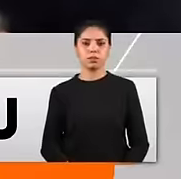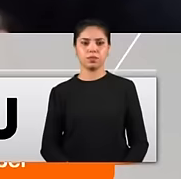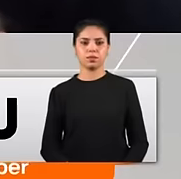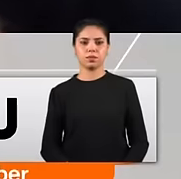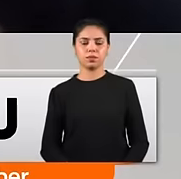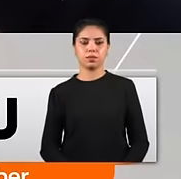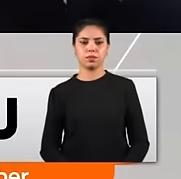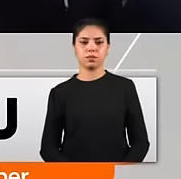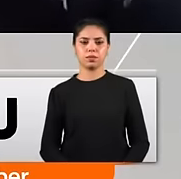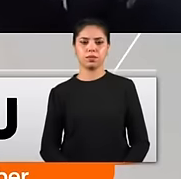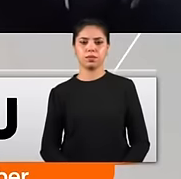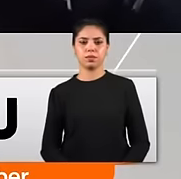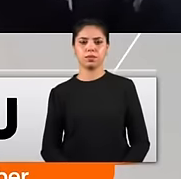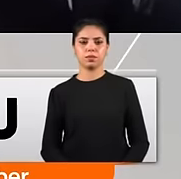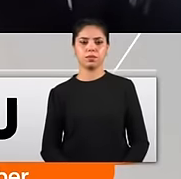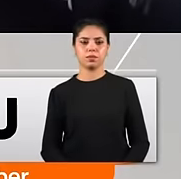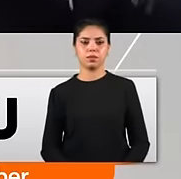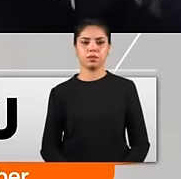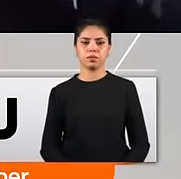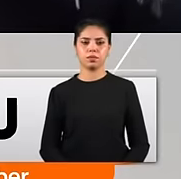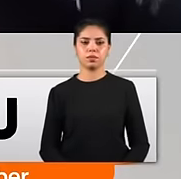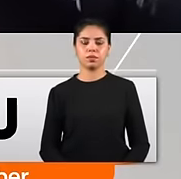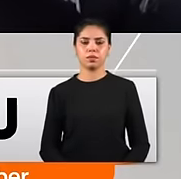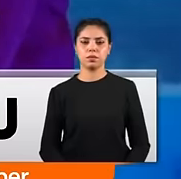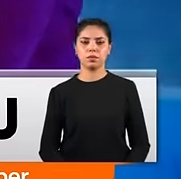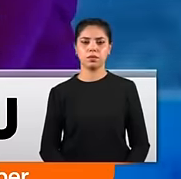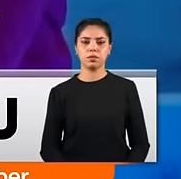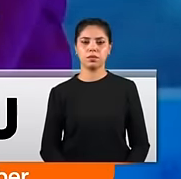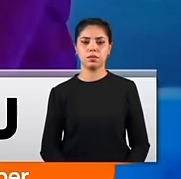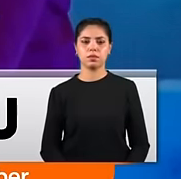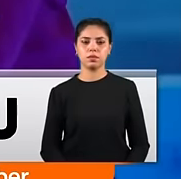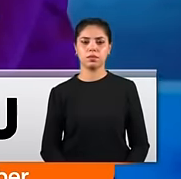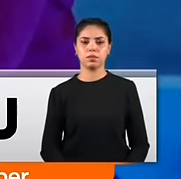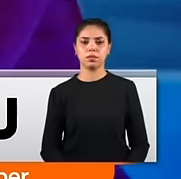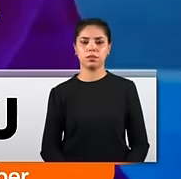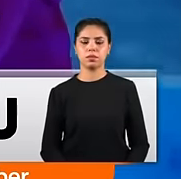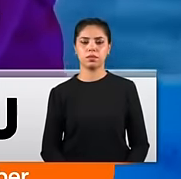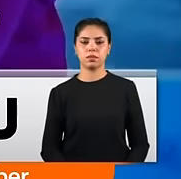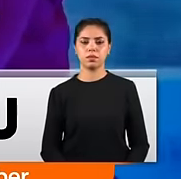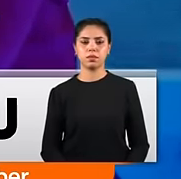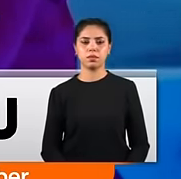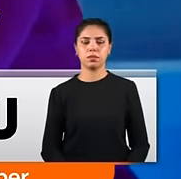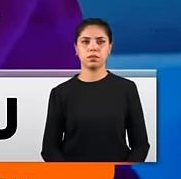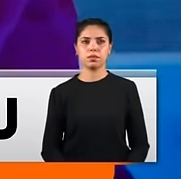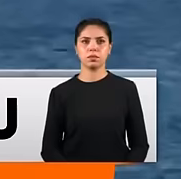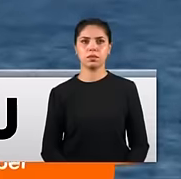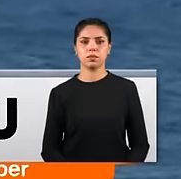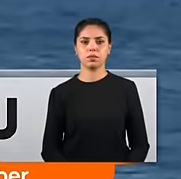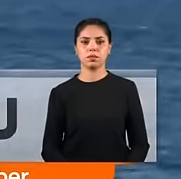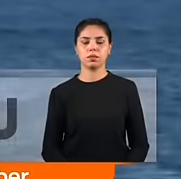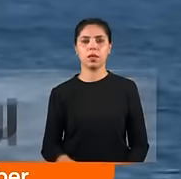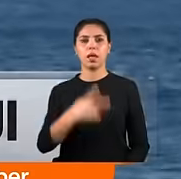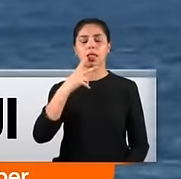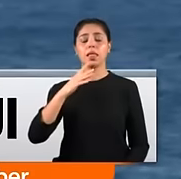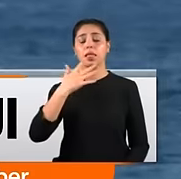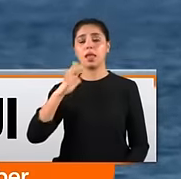Eşek Adası'na yakın bir tekneden bir tane şahsın düştüğünü duyduk. Bu bir bağımlılık, deniz tutkusu, doğa tutkusu. Sahil